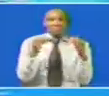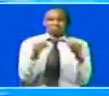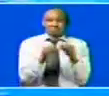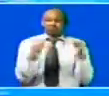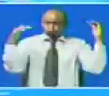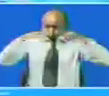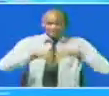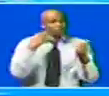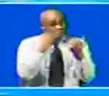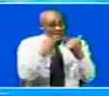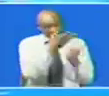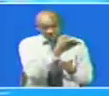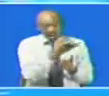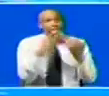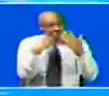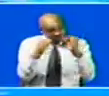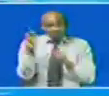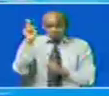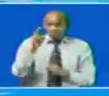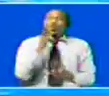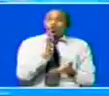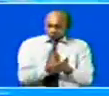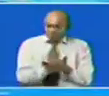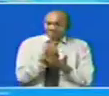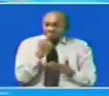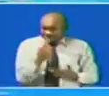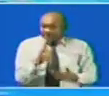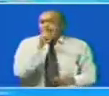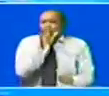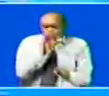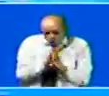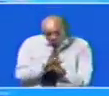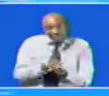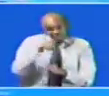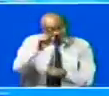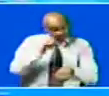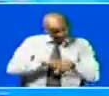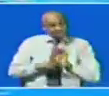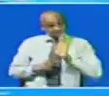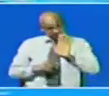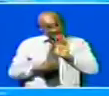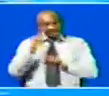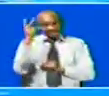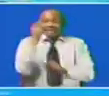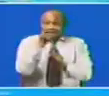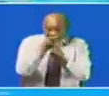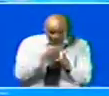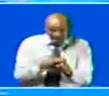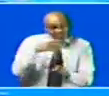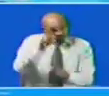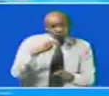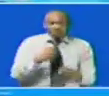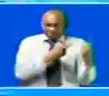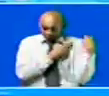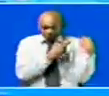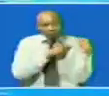magavana huko Kwale. Rais Uhuru Kenyatta alitoa hakikisho hilo pamoja na kuahidi kwamba katika muhula wake wa pili anataraji uwajibikaji